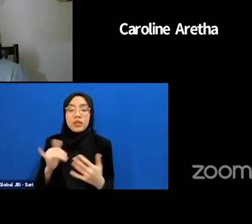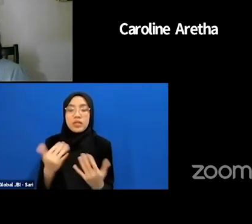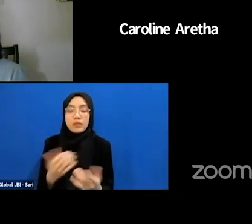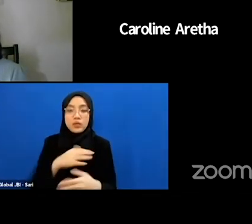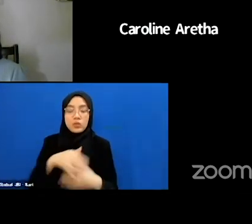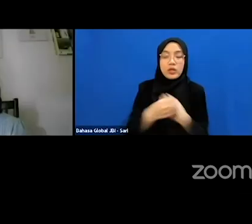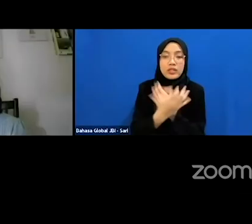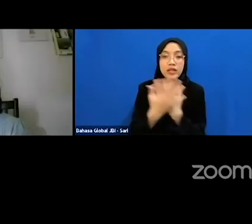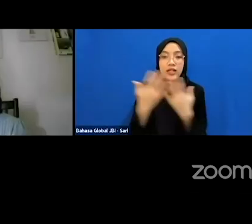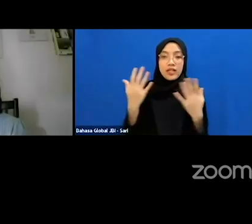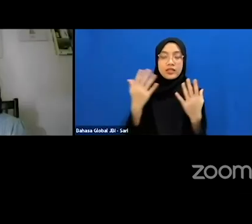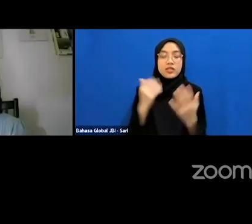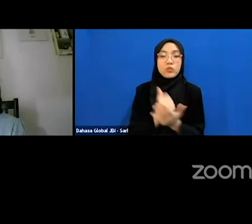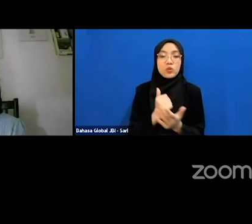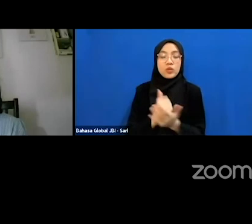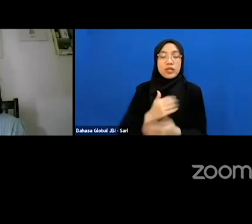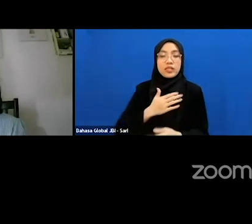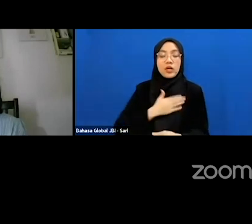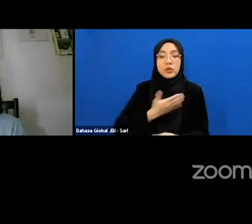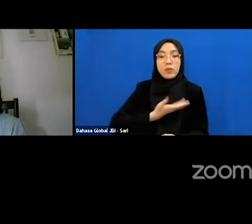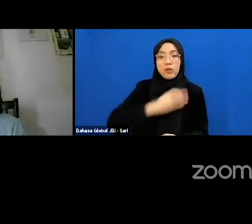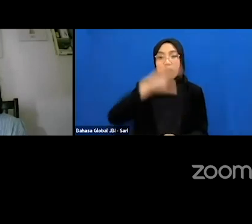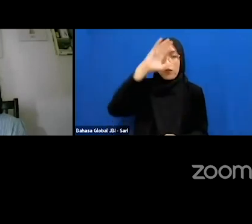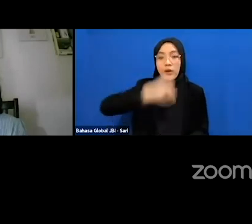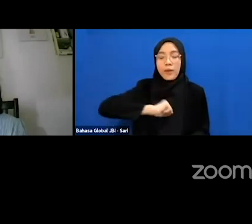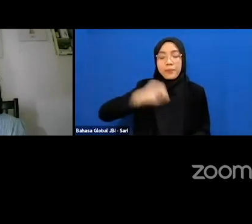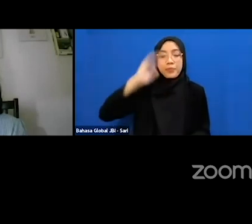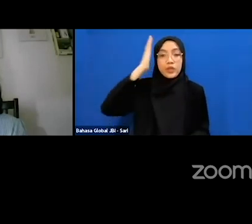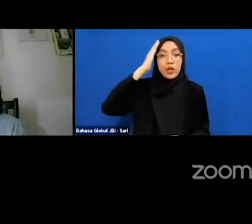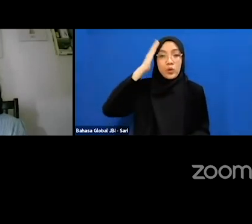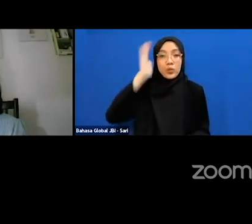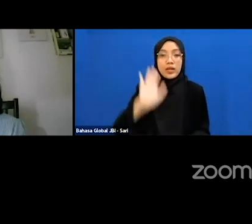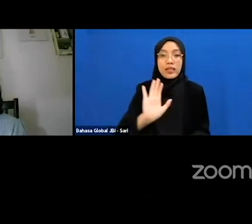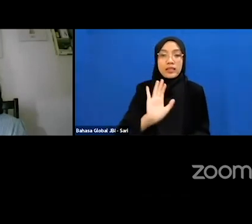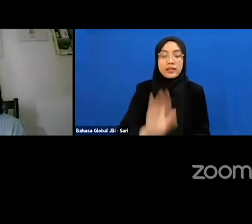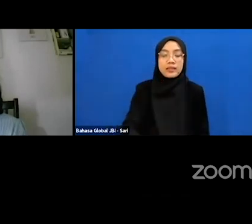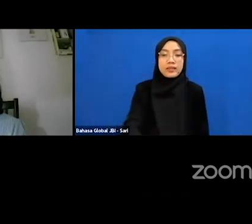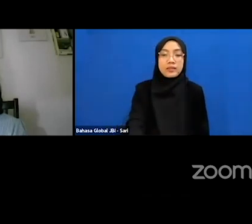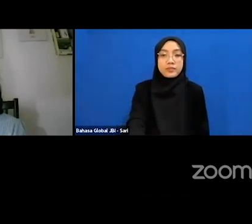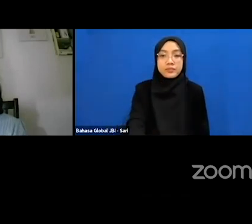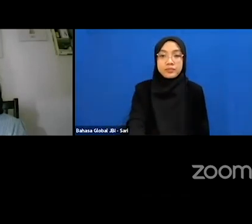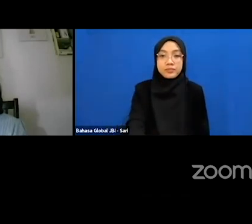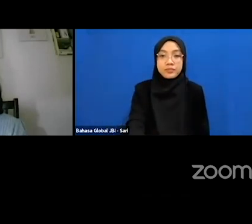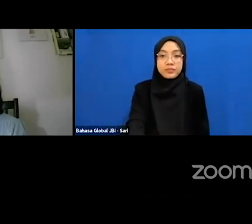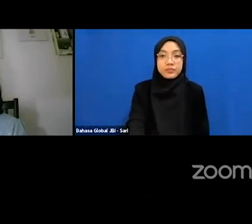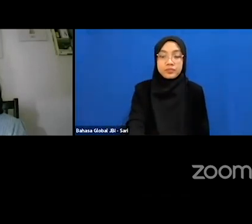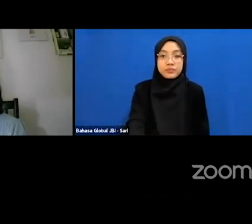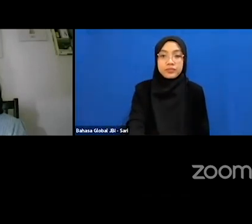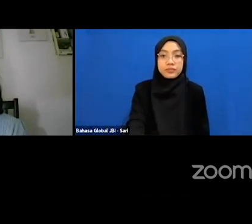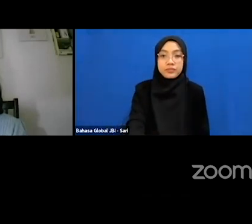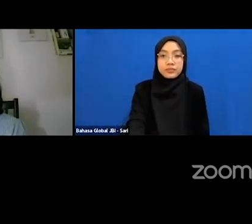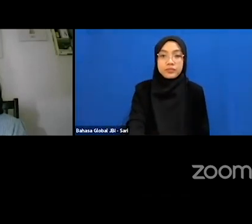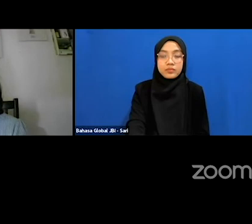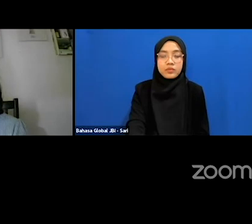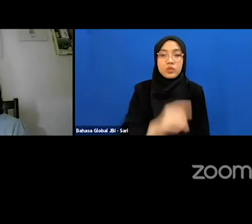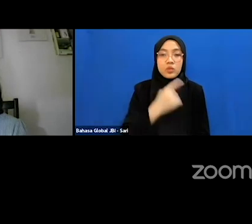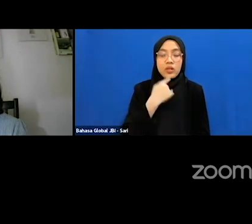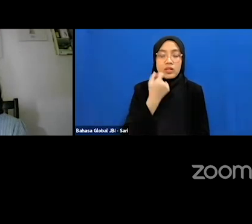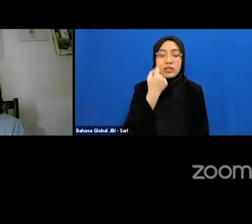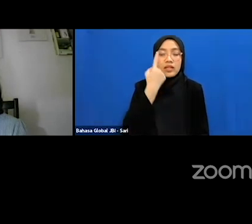Sebenarnya saya juga ingin tahu nanti dari segi Wearnes